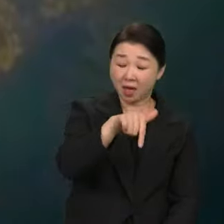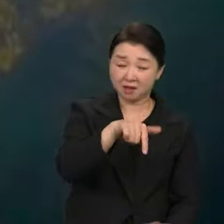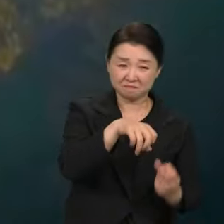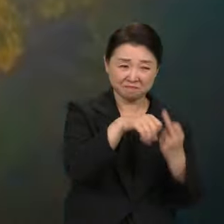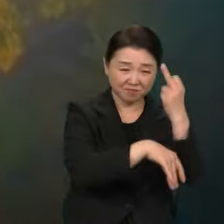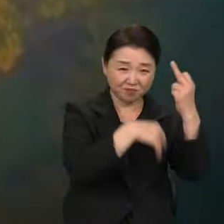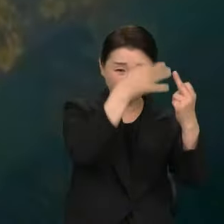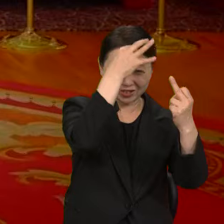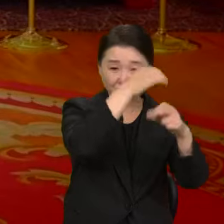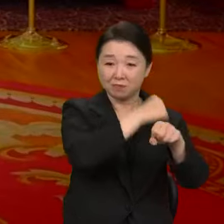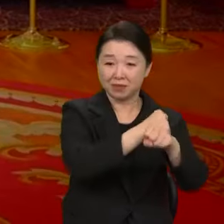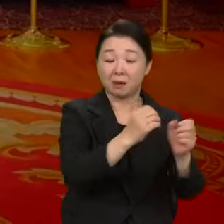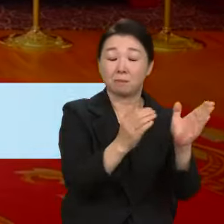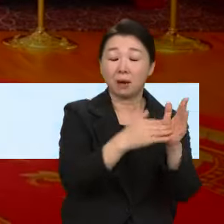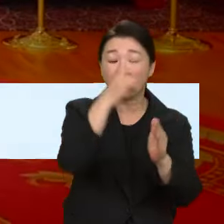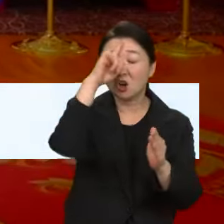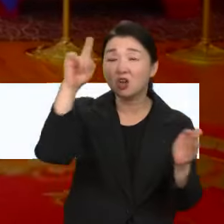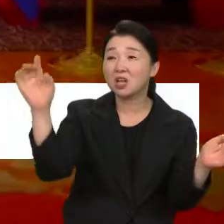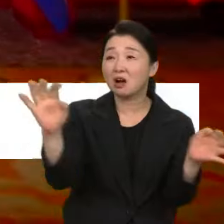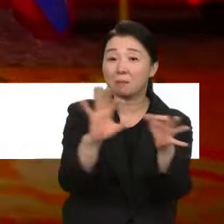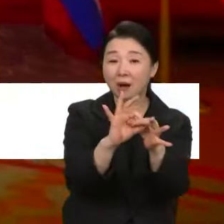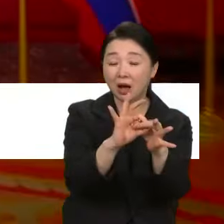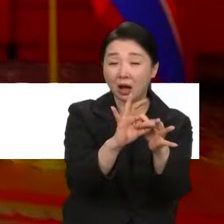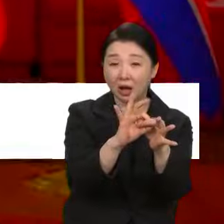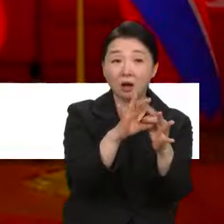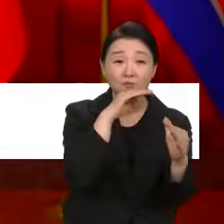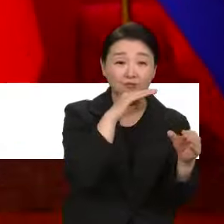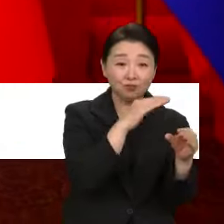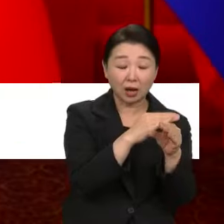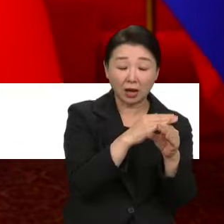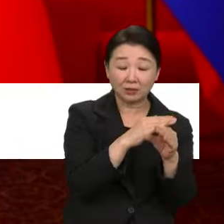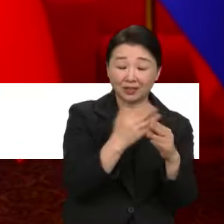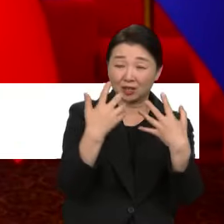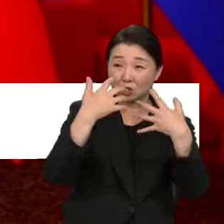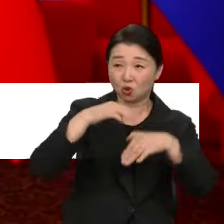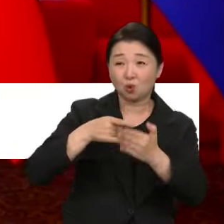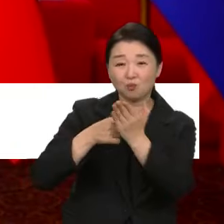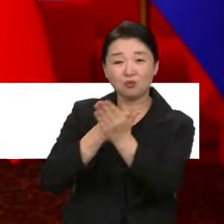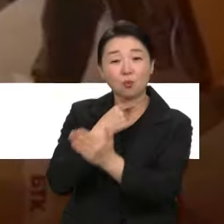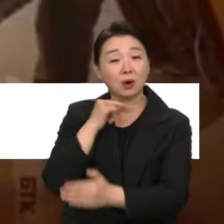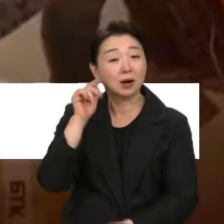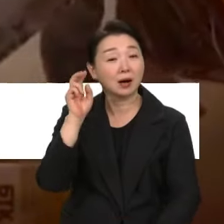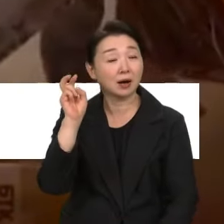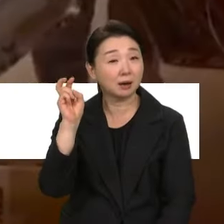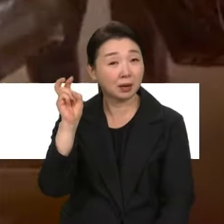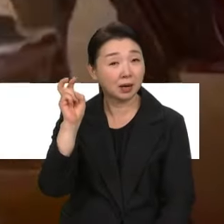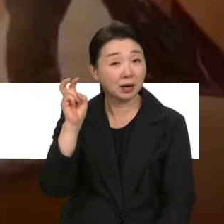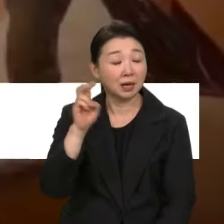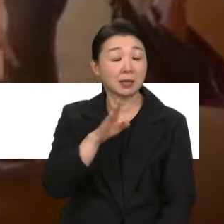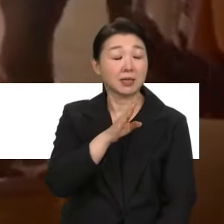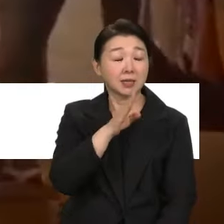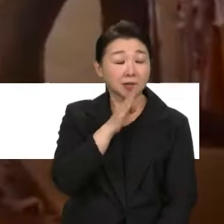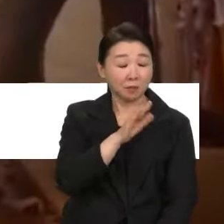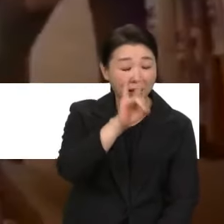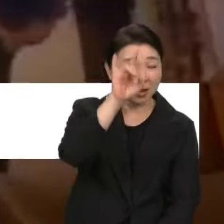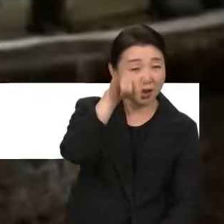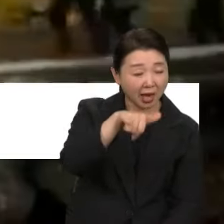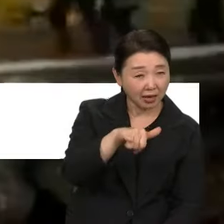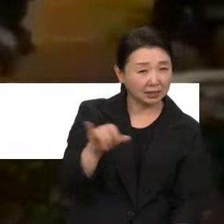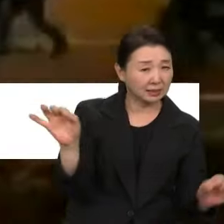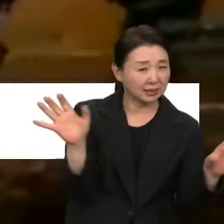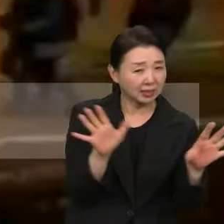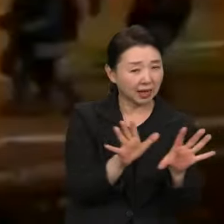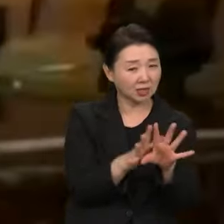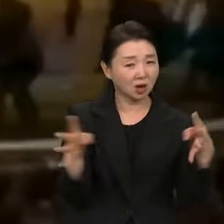고도화하고 러시아와 밀착하고 있는 북한이 더 큰 조건을 요구할 것이라는 분석이 나와 실제 비핵화 협상으로 이어지기는